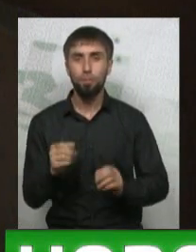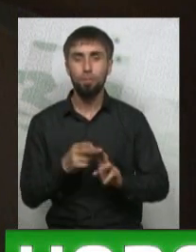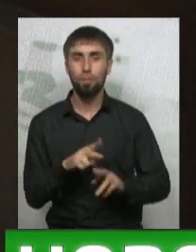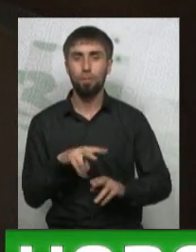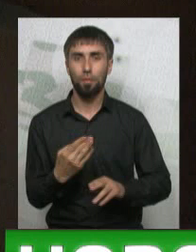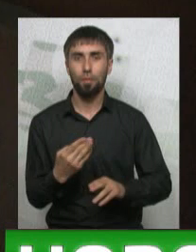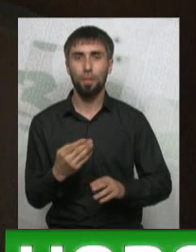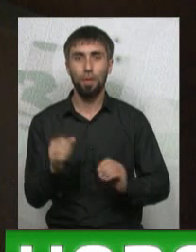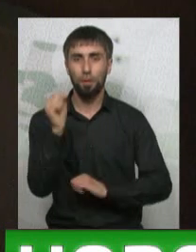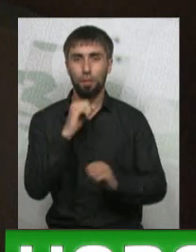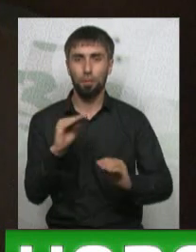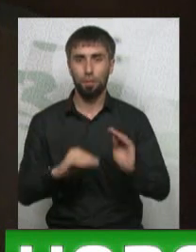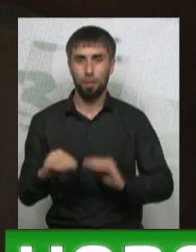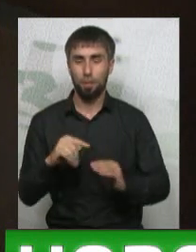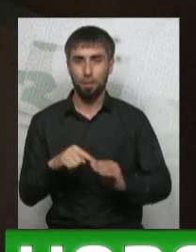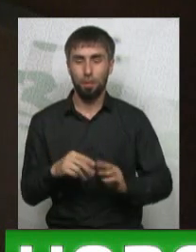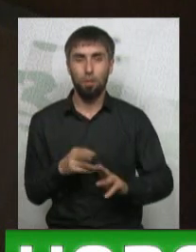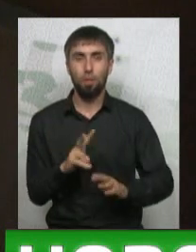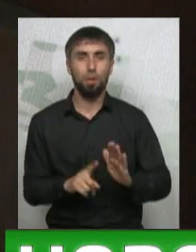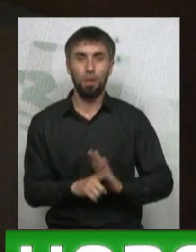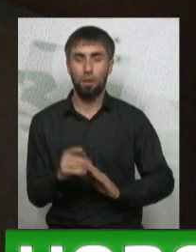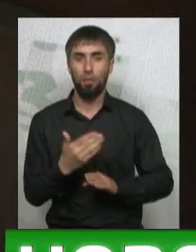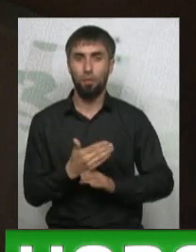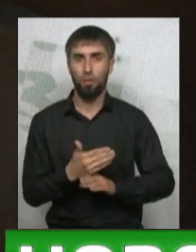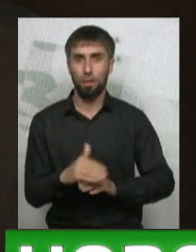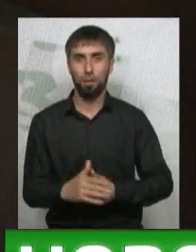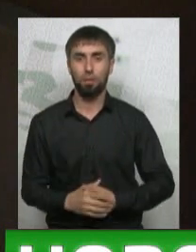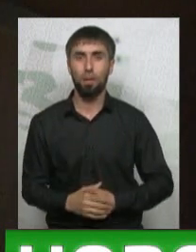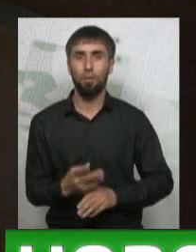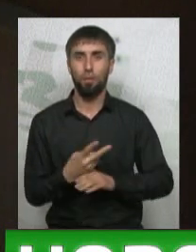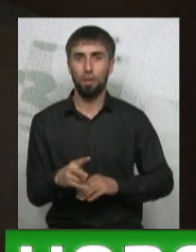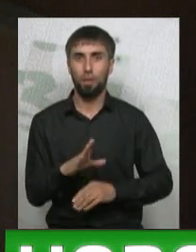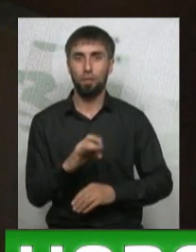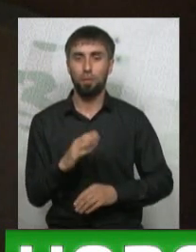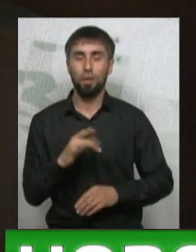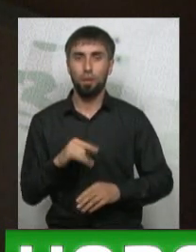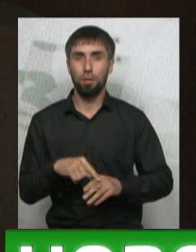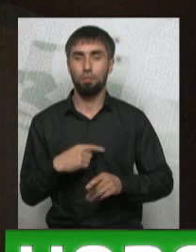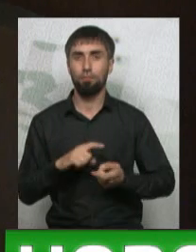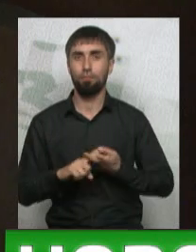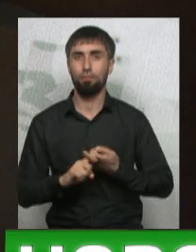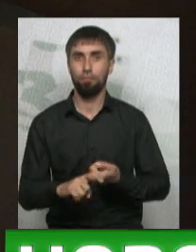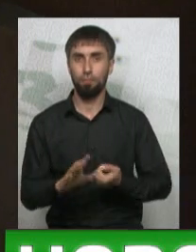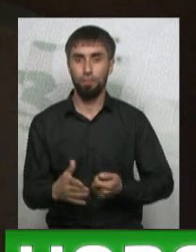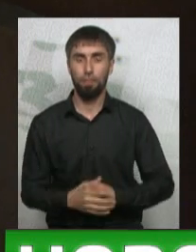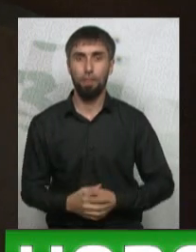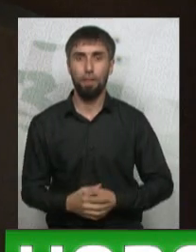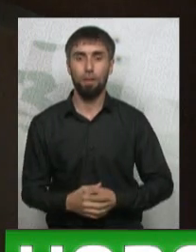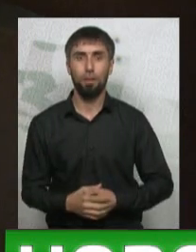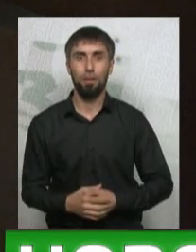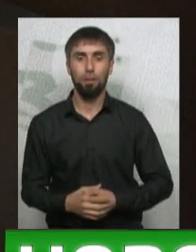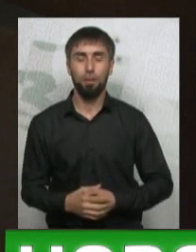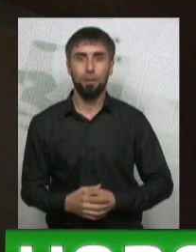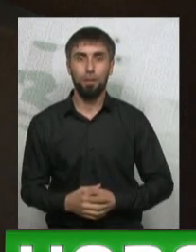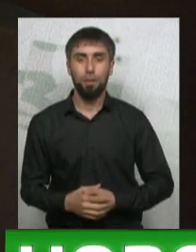на клеща токсическими веществами, он начинает выделять вредные вещества, именно непосредственно больше всего начинает выделять